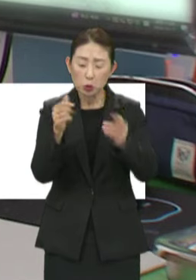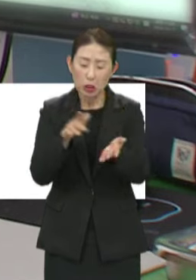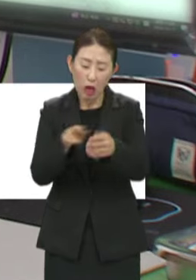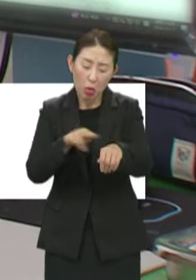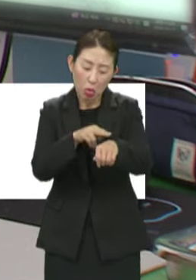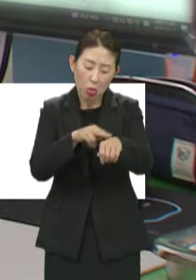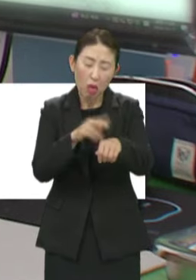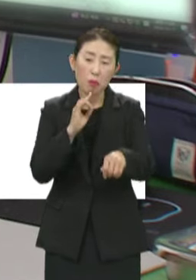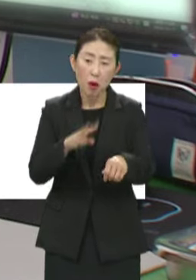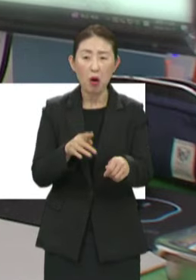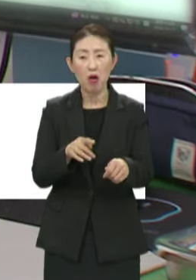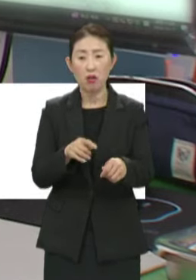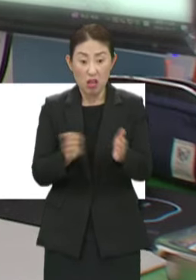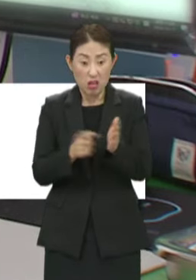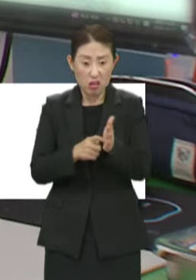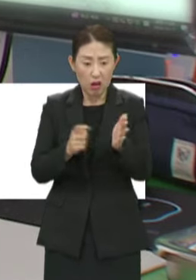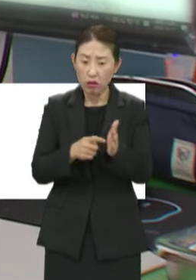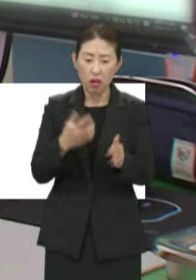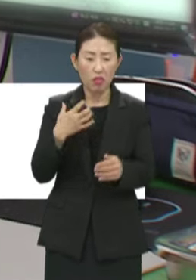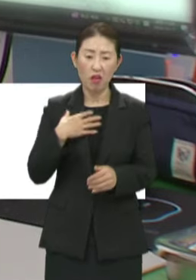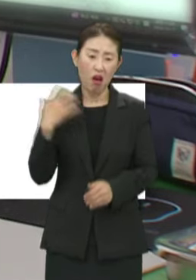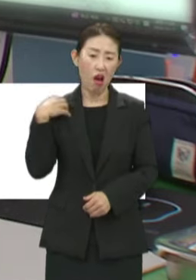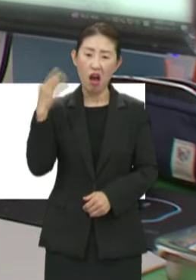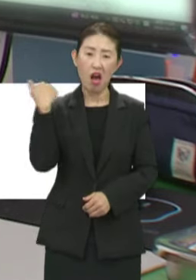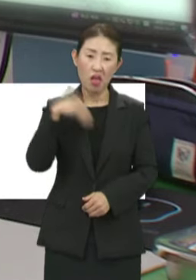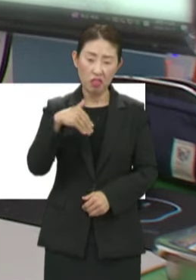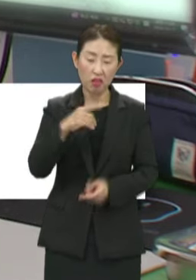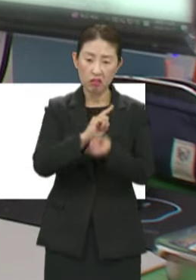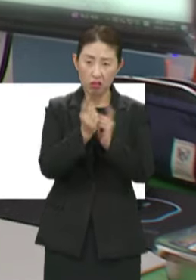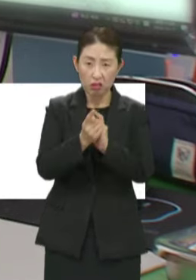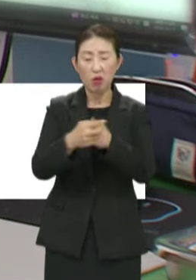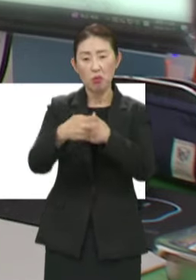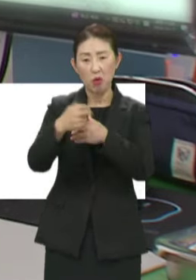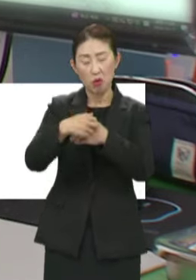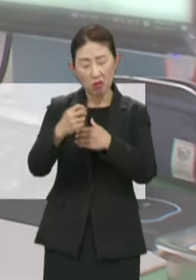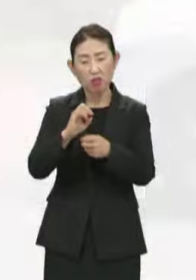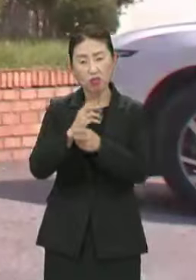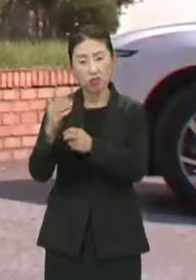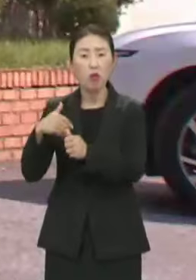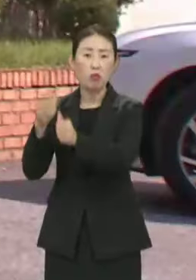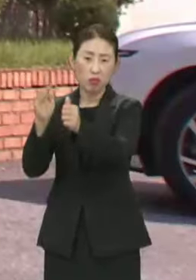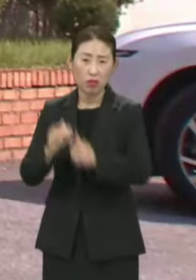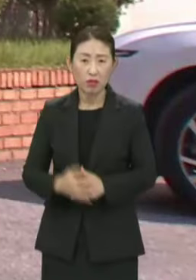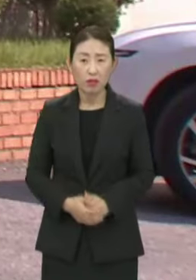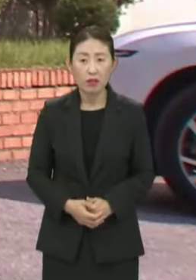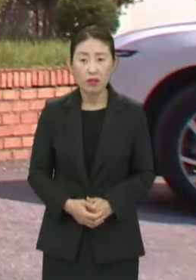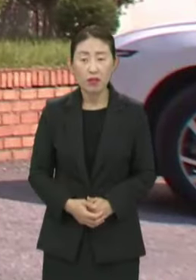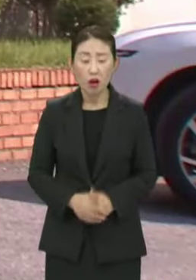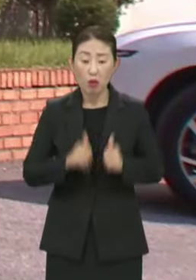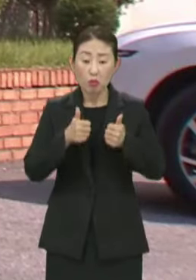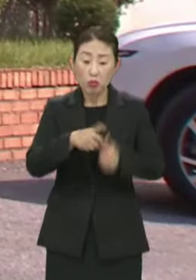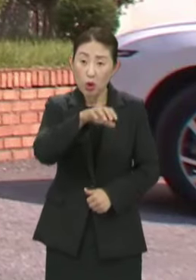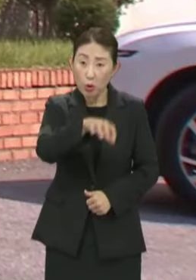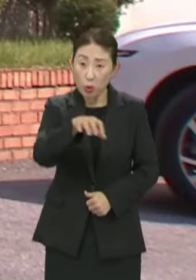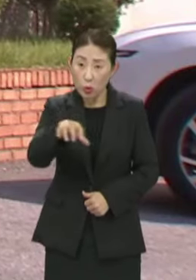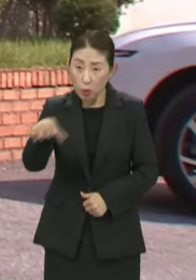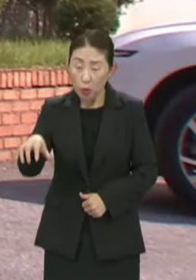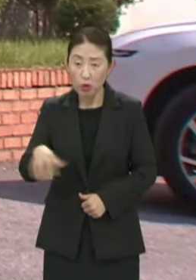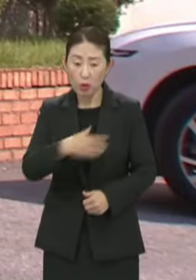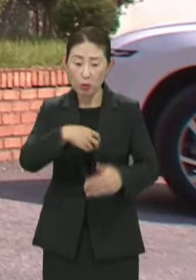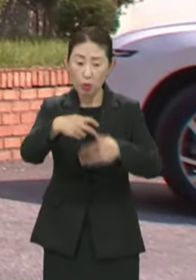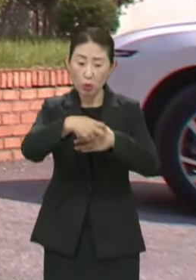아니면 병원으로 이제 이송 보내야 되는 경우가 있으면 이제 안내드리는 정도만 하고 있습니다. 이곳 부여군엔 모두